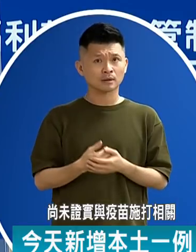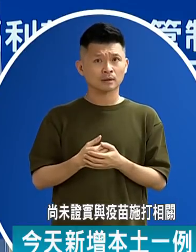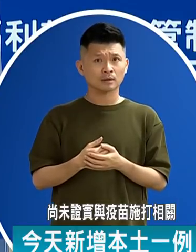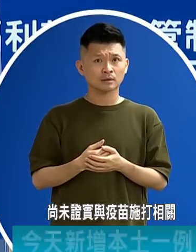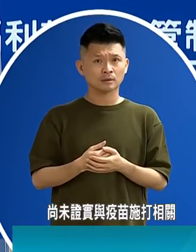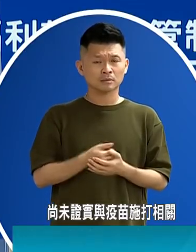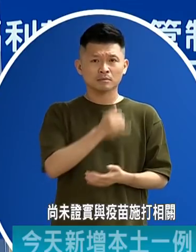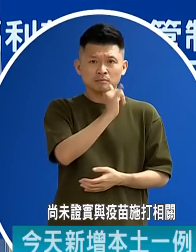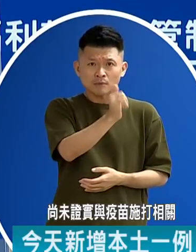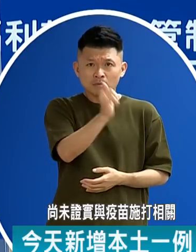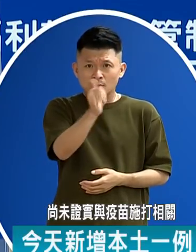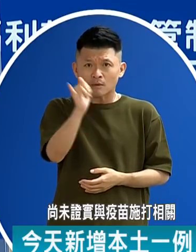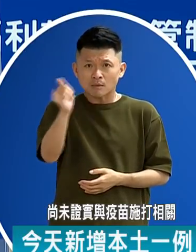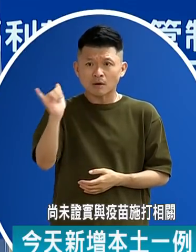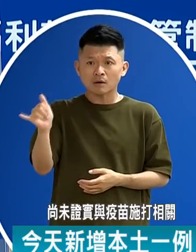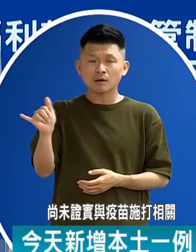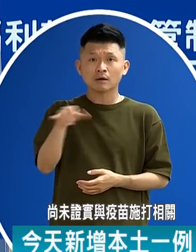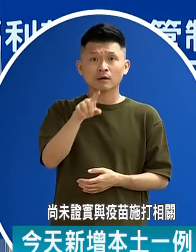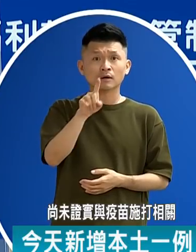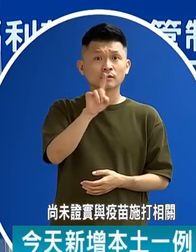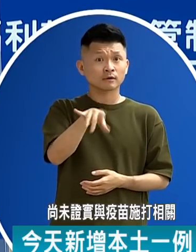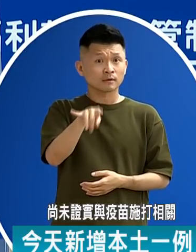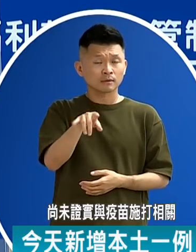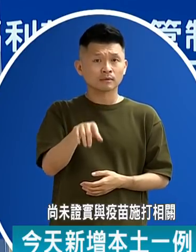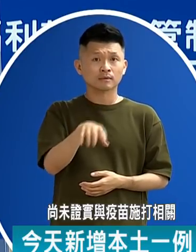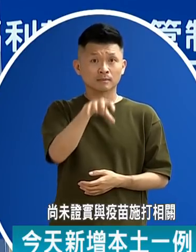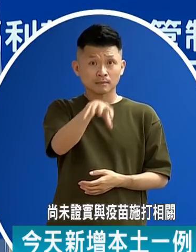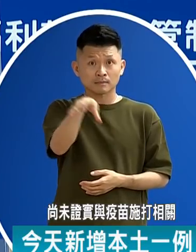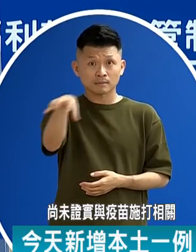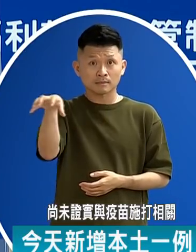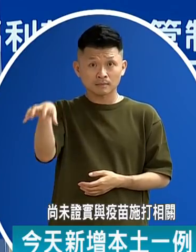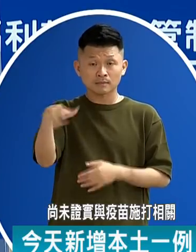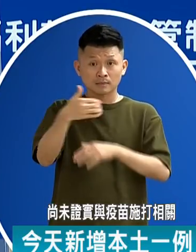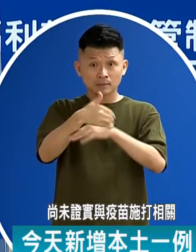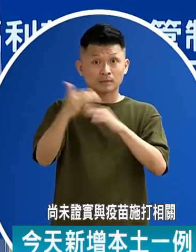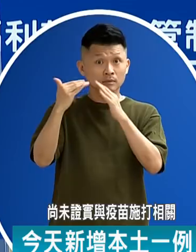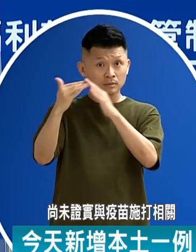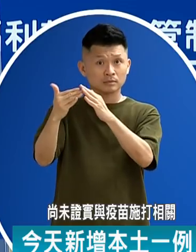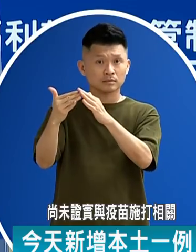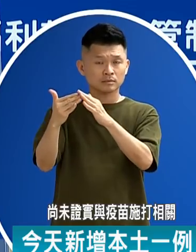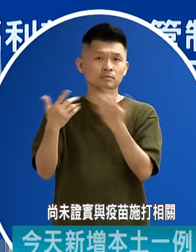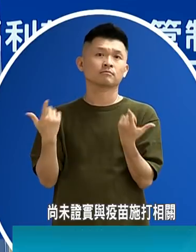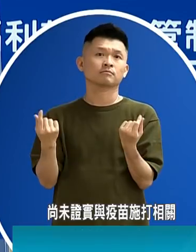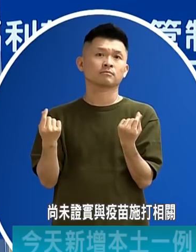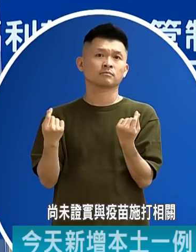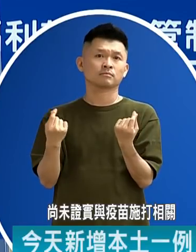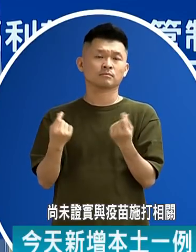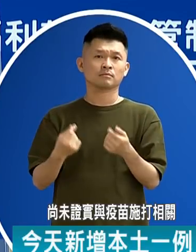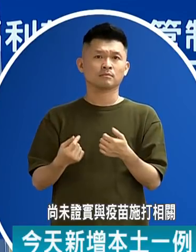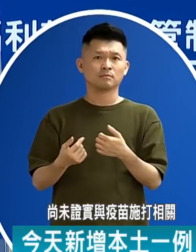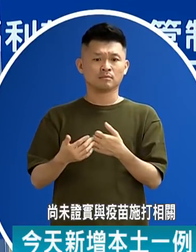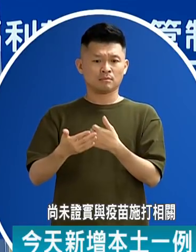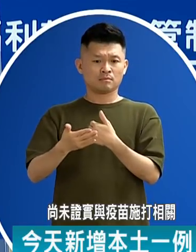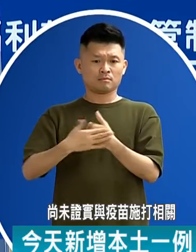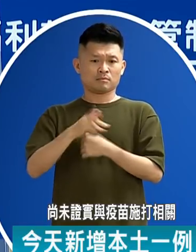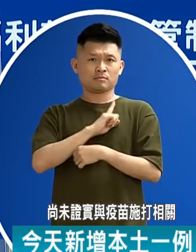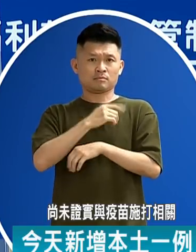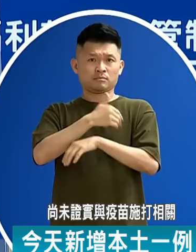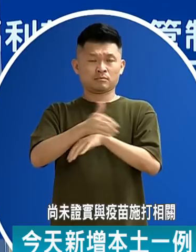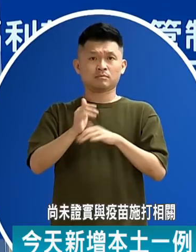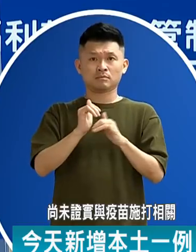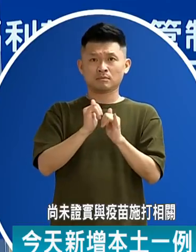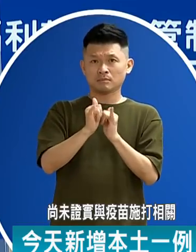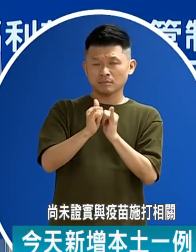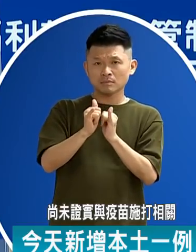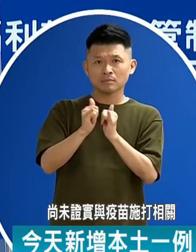相关的足迹到别的地方，那他足迹所在好的县市也应该，那是为了自己的一个县民的安全、